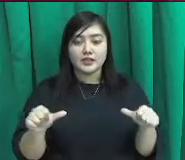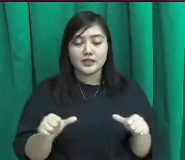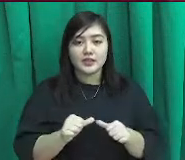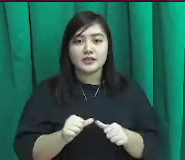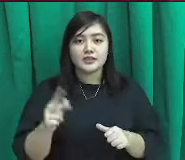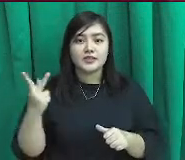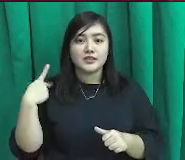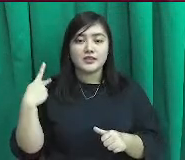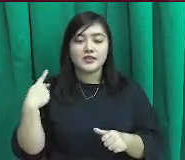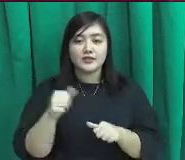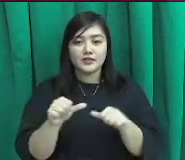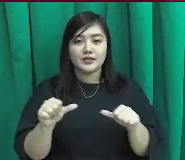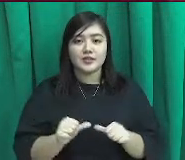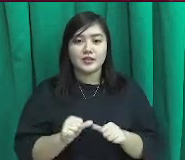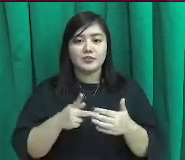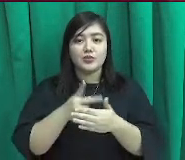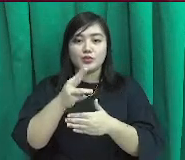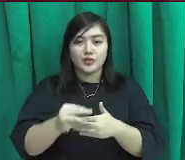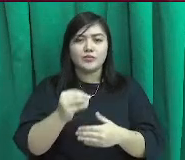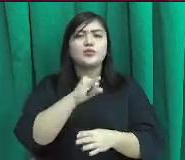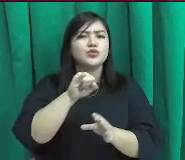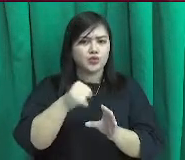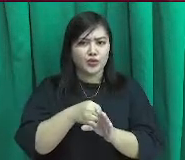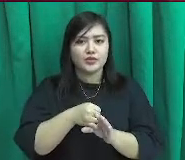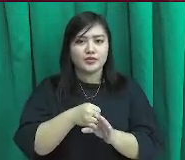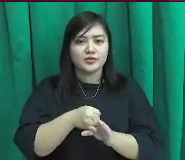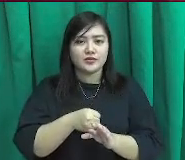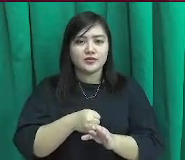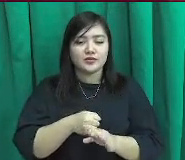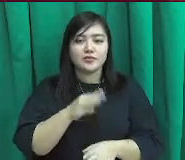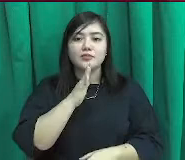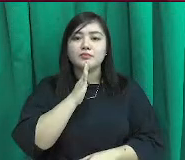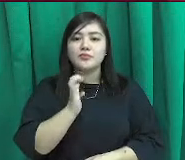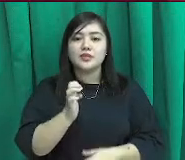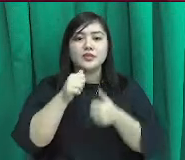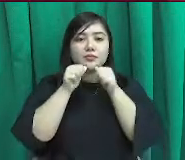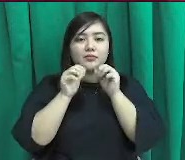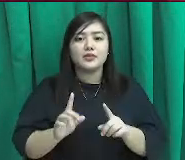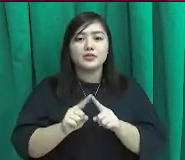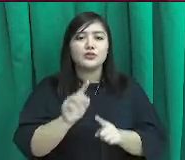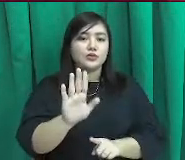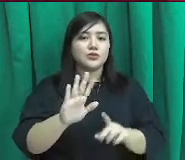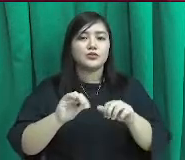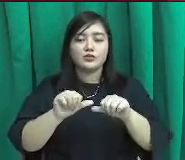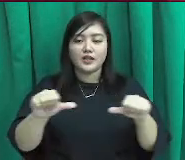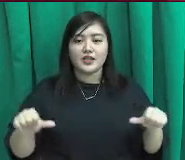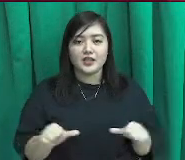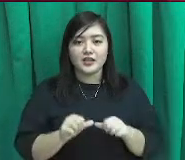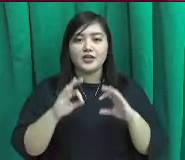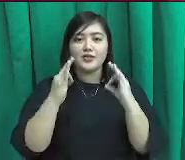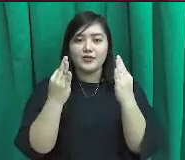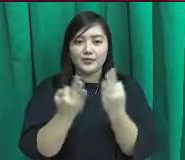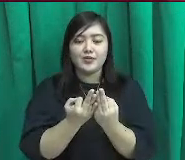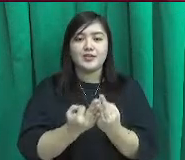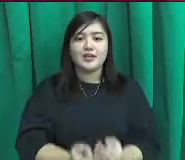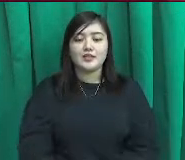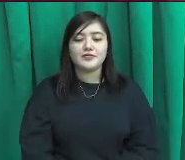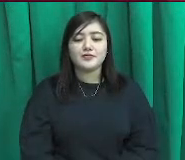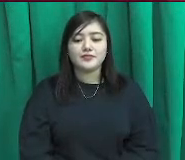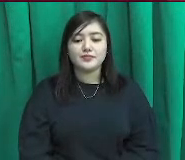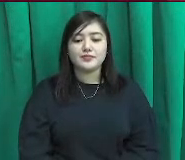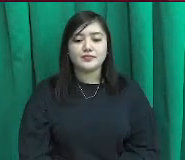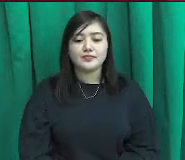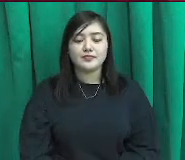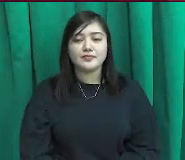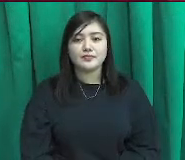kayo, join your area programs, be active, be a blessing to your area family so that you will be a blessing to your own families as well. Amen. And